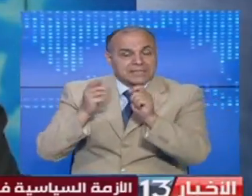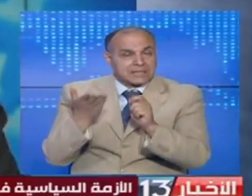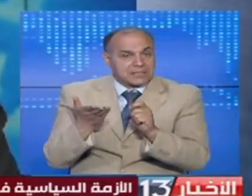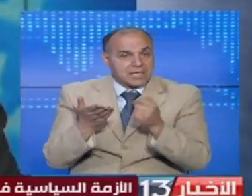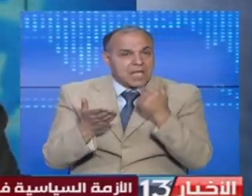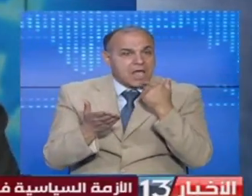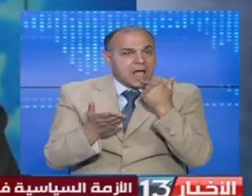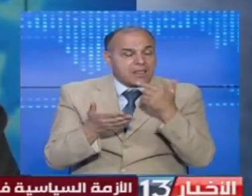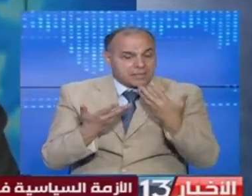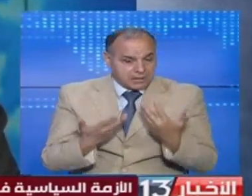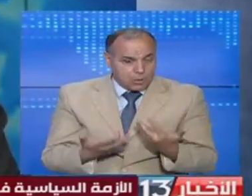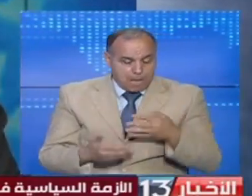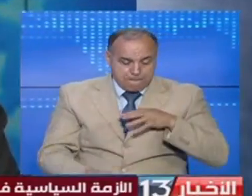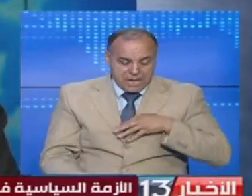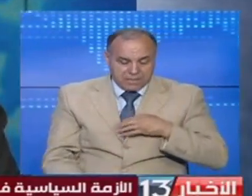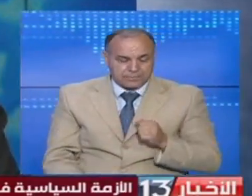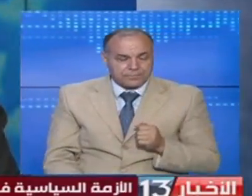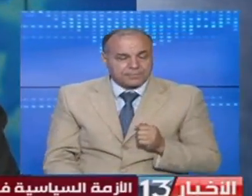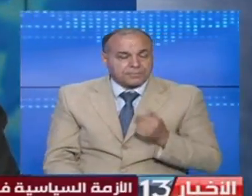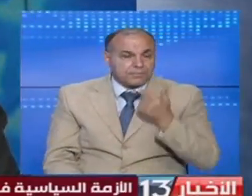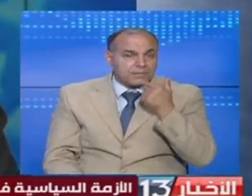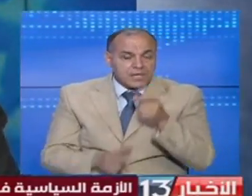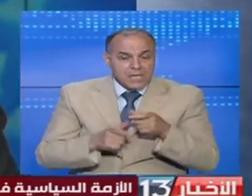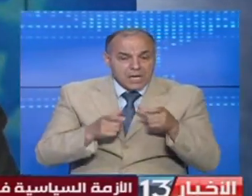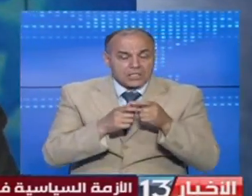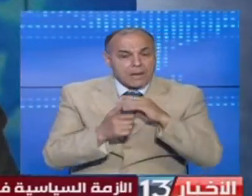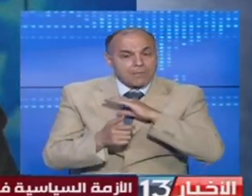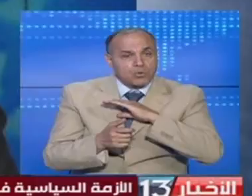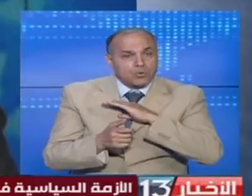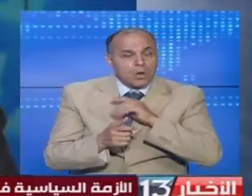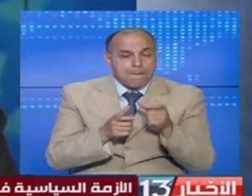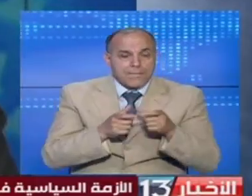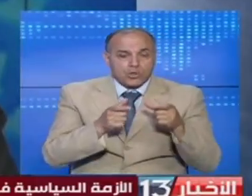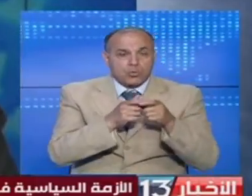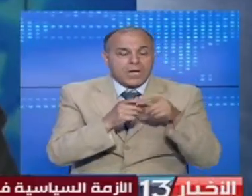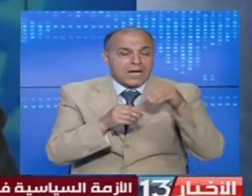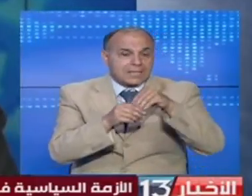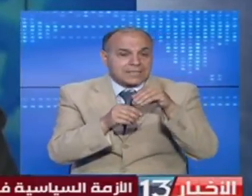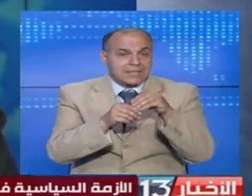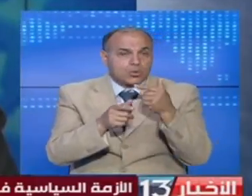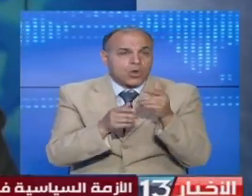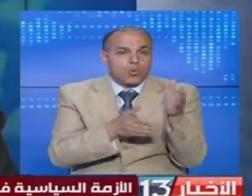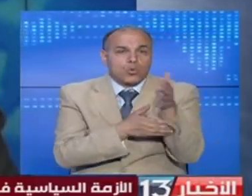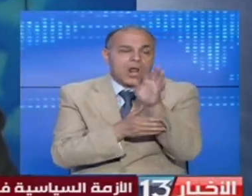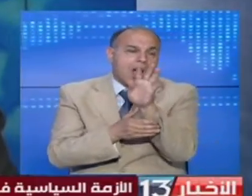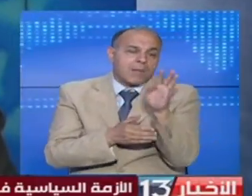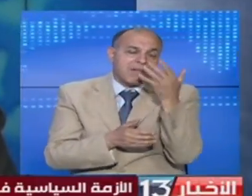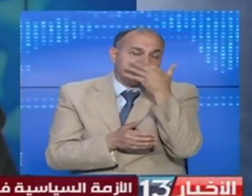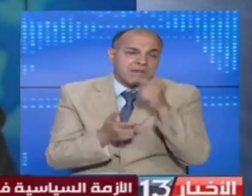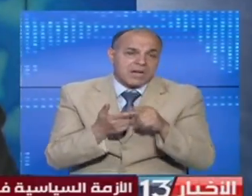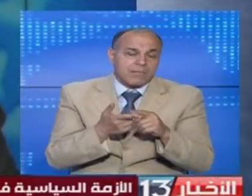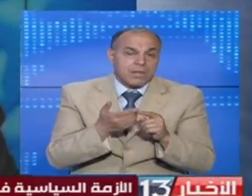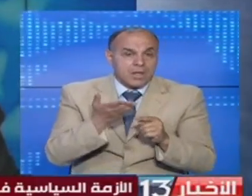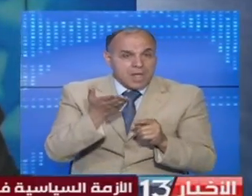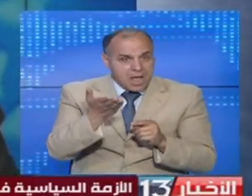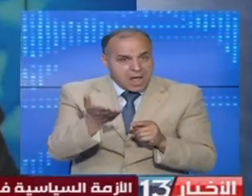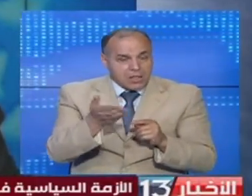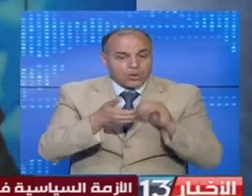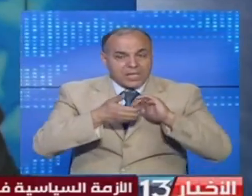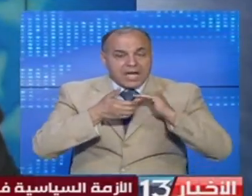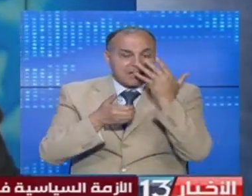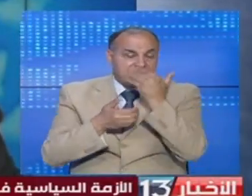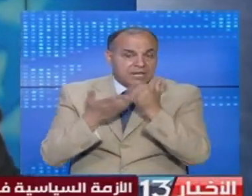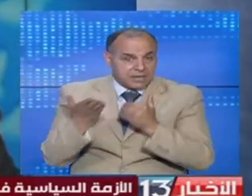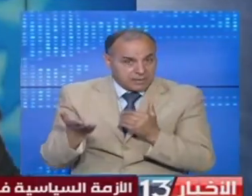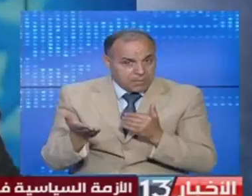الجاري في مالي وكانت اللجنه المكونه من المجموعه الاقتصاديه لدول غرب افريقيا والاتحاد